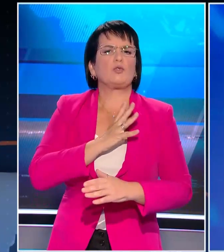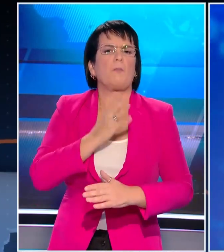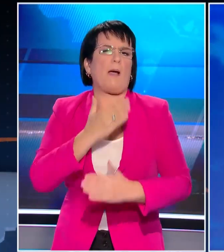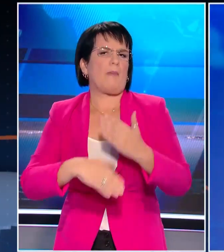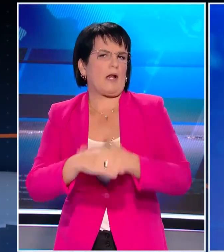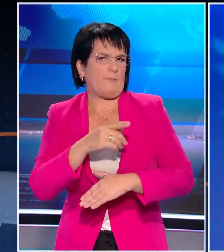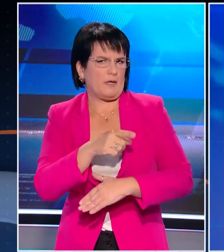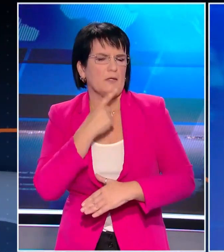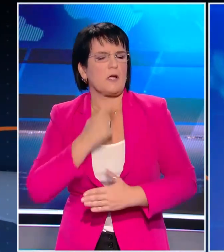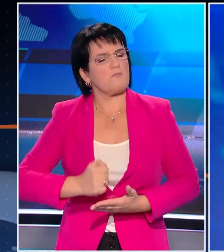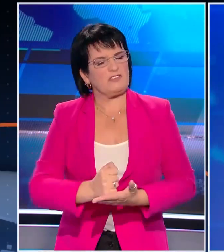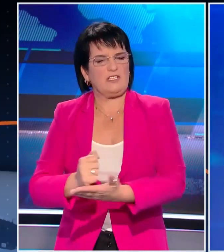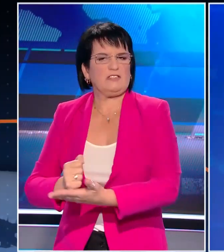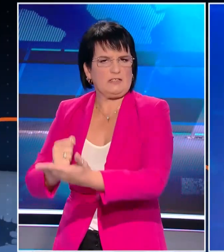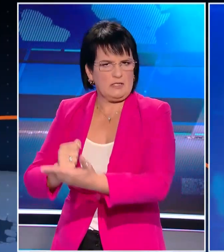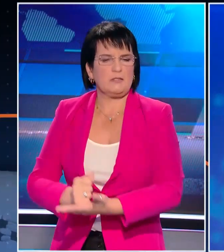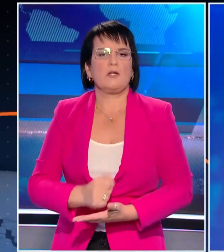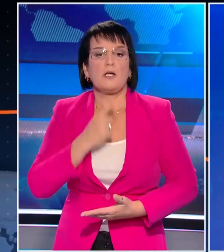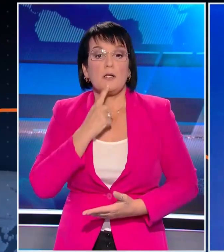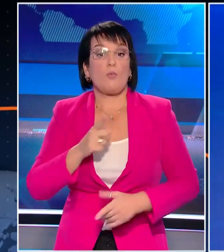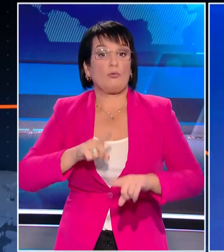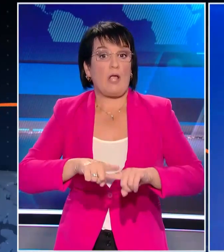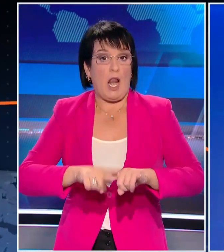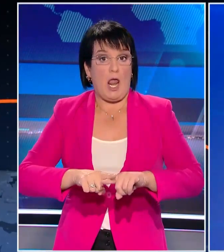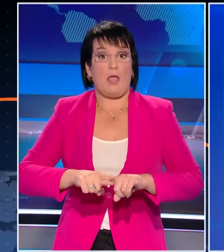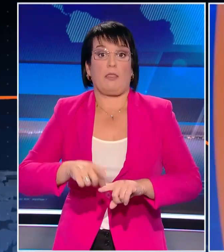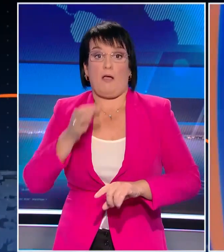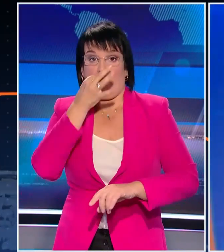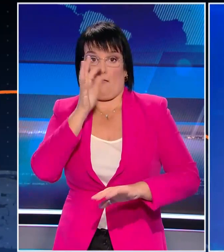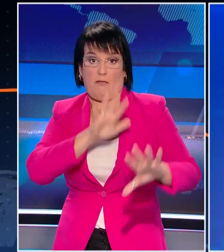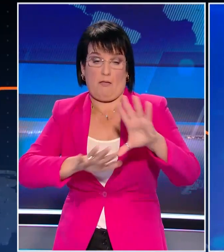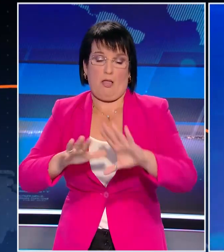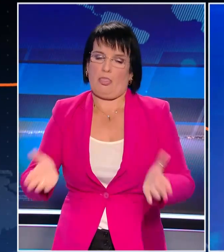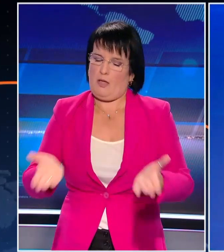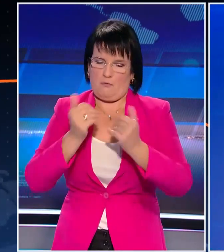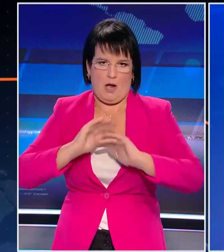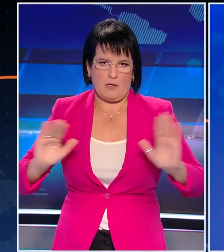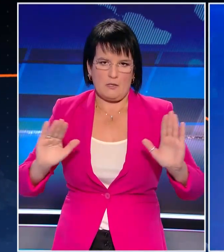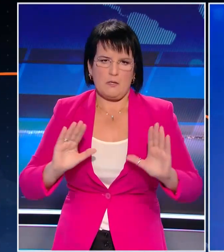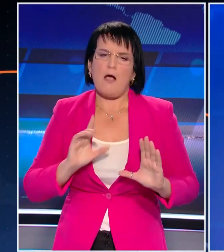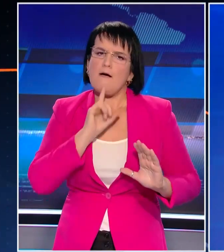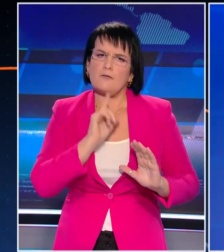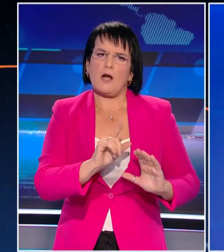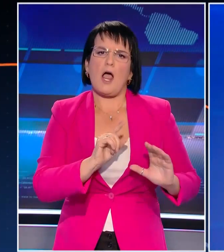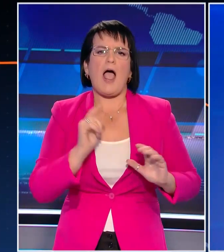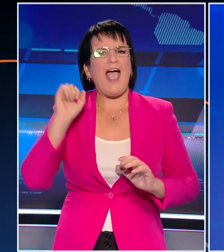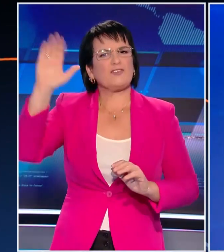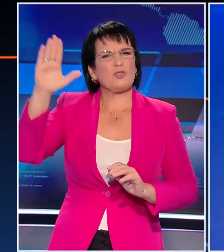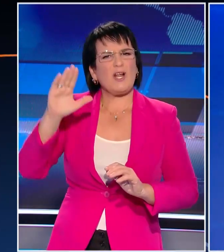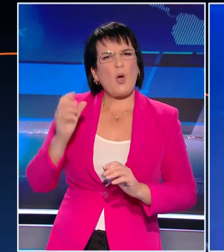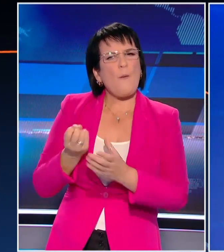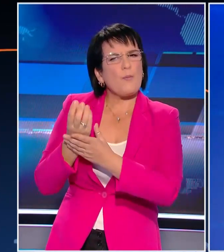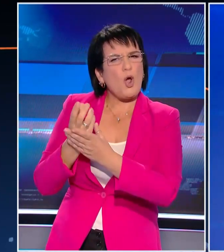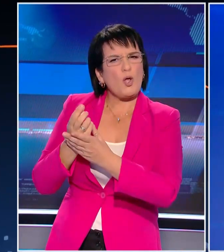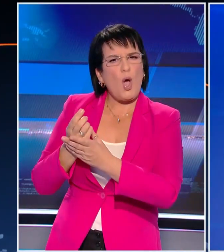υποστηρίζει, αναφερόμενο στην ακρίβεια, ότι η χώρα δεν είναι μπανανία και ότι δεν μπορεί το ίδιο προϊόν να πωλείται φθηνότερα στο εξωτερικό